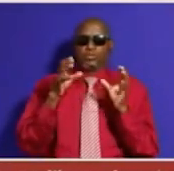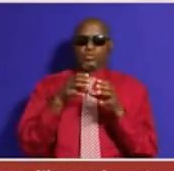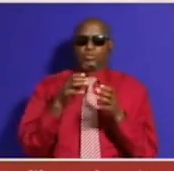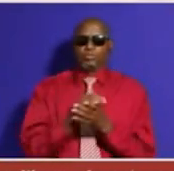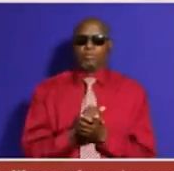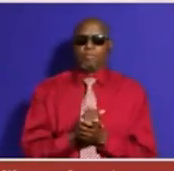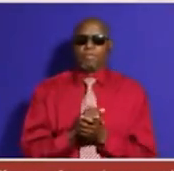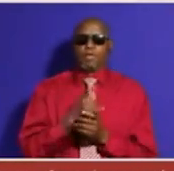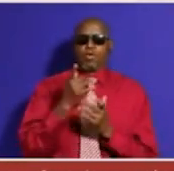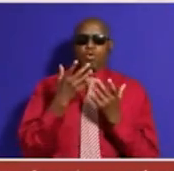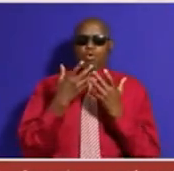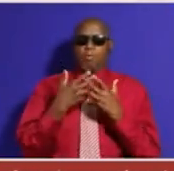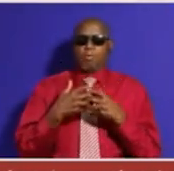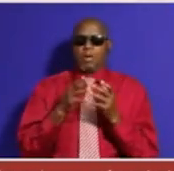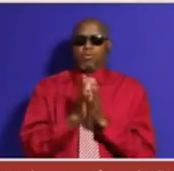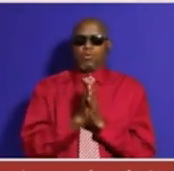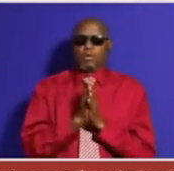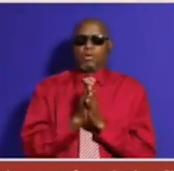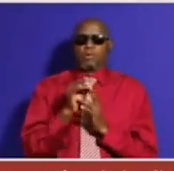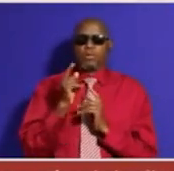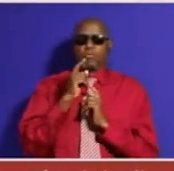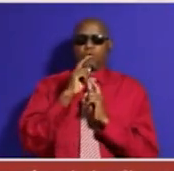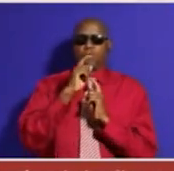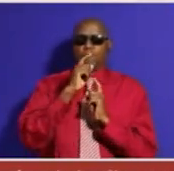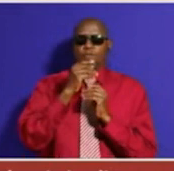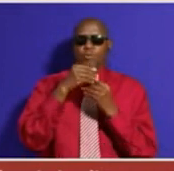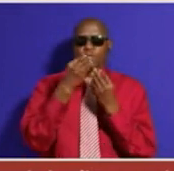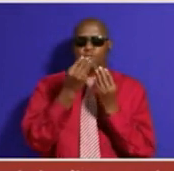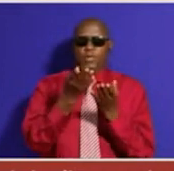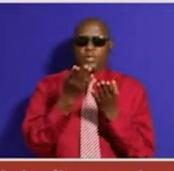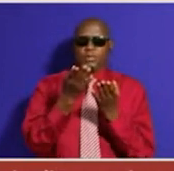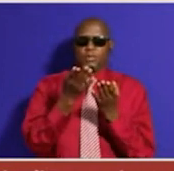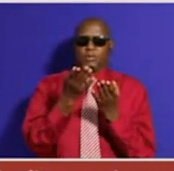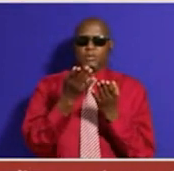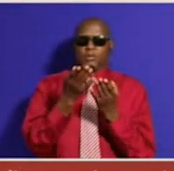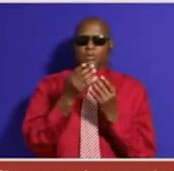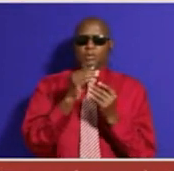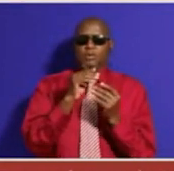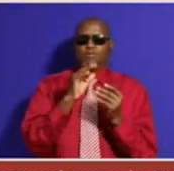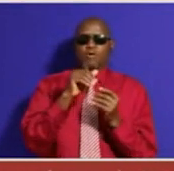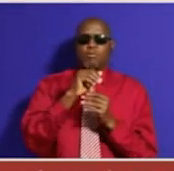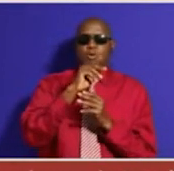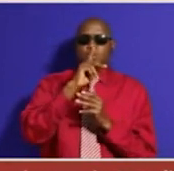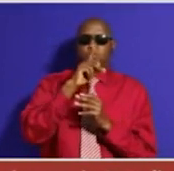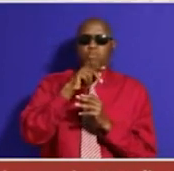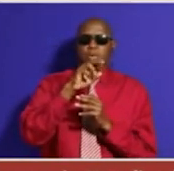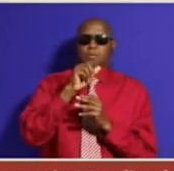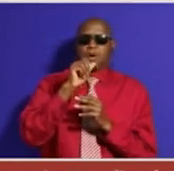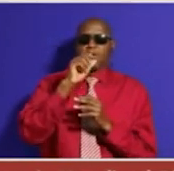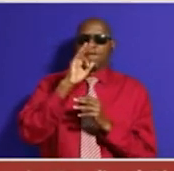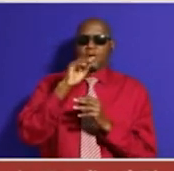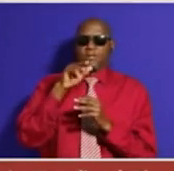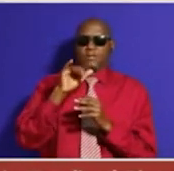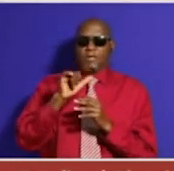did not comply with the provisions, express clear provisions from prima facie evidence on recruitment